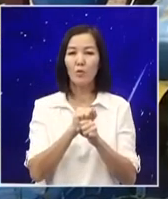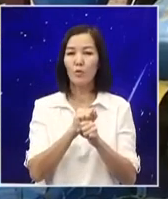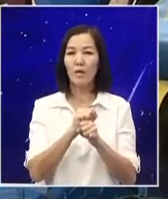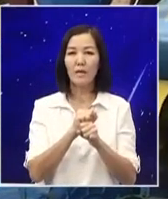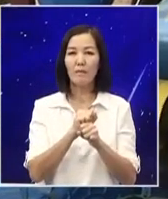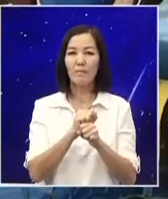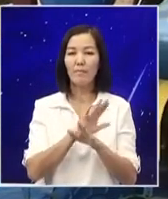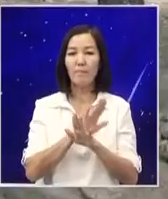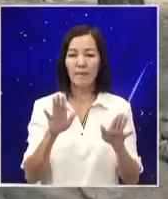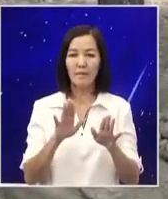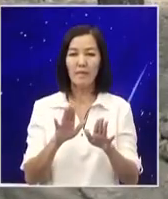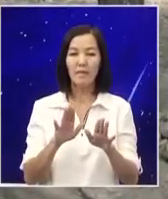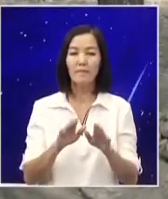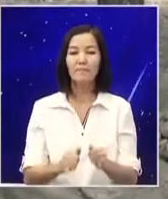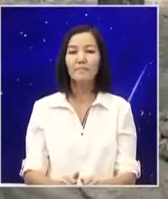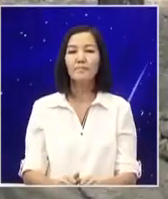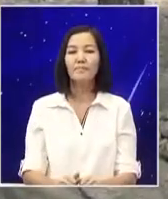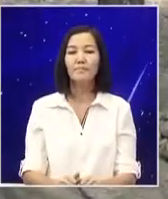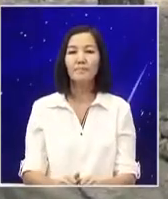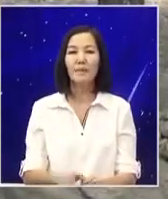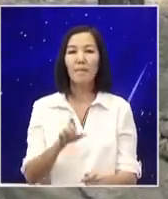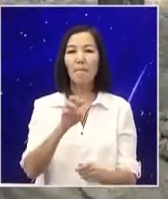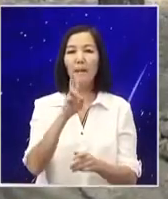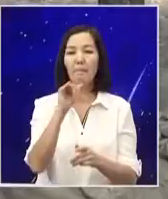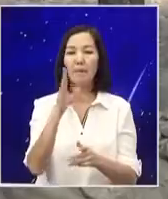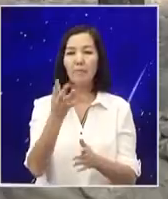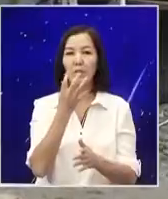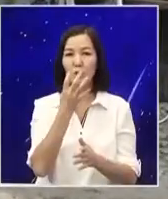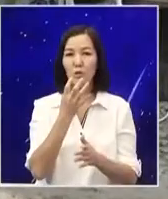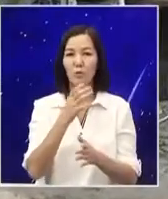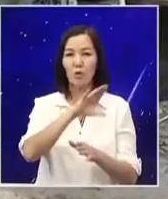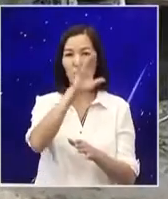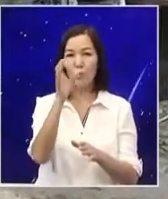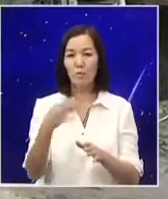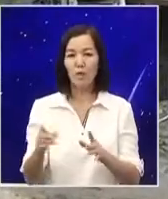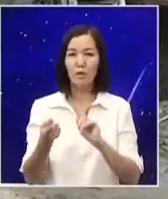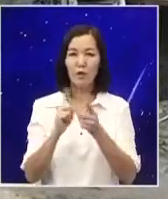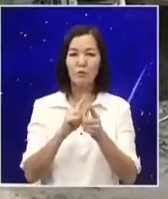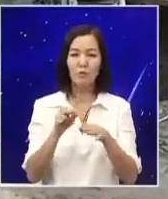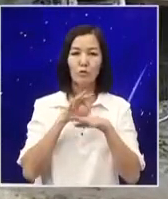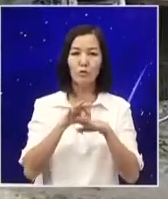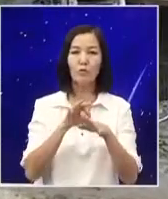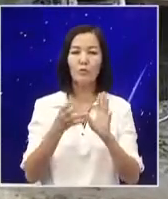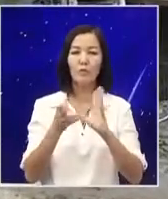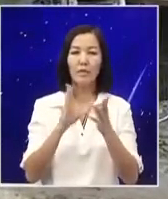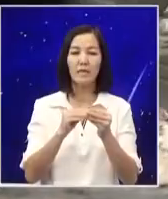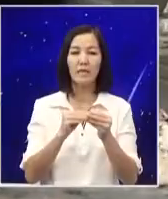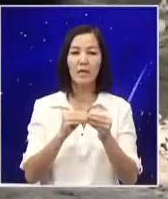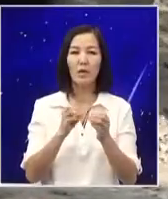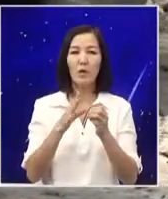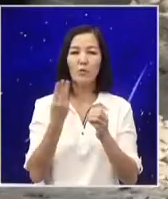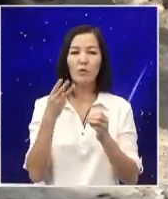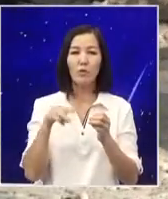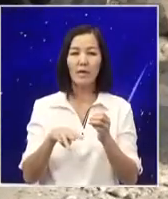беспрерывный жұмыс жасатады. Сонымен қатар Балпық би ауылында жылу магистралінің құбырларын ауыстыру жұмыстары да қарқынды. Жалпы аудан орталығында 14